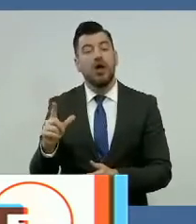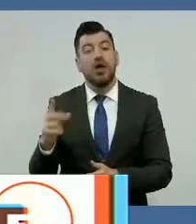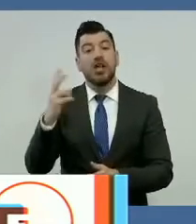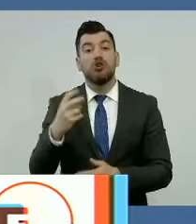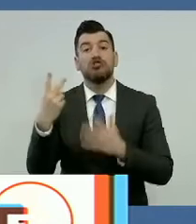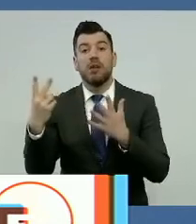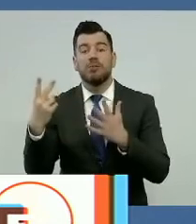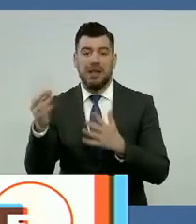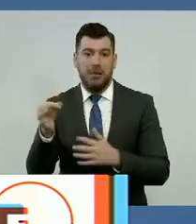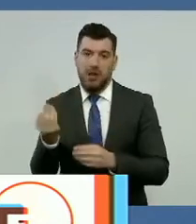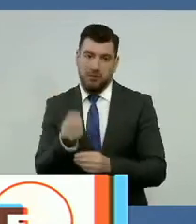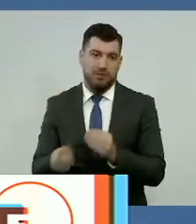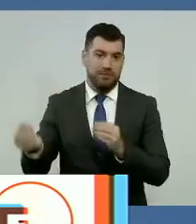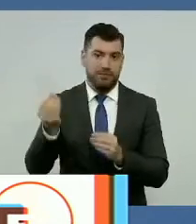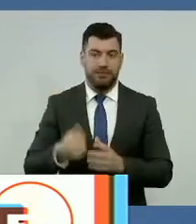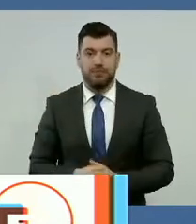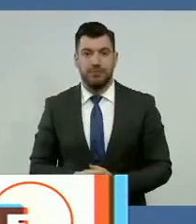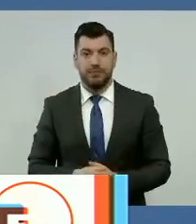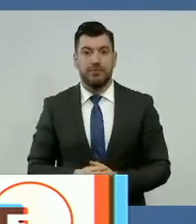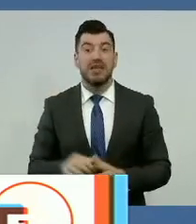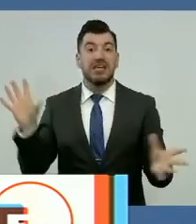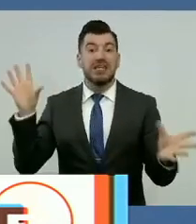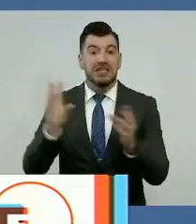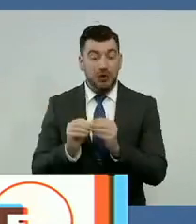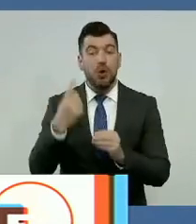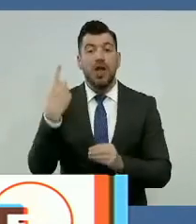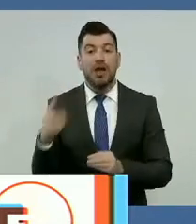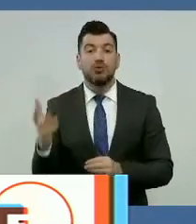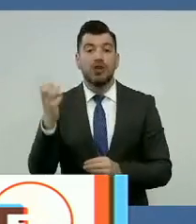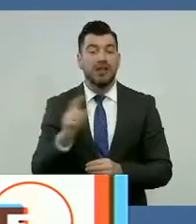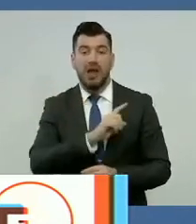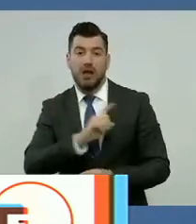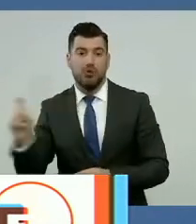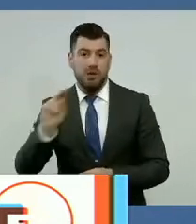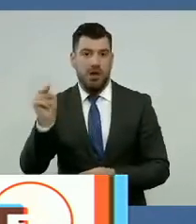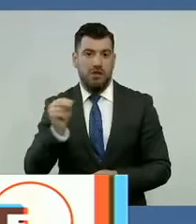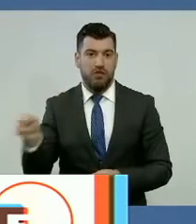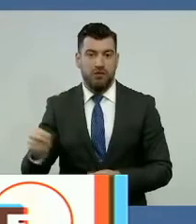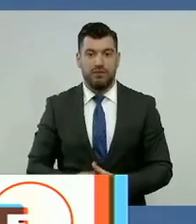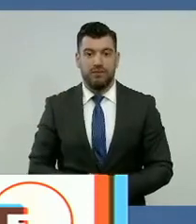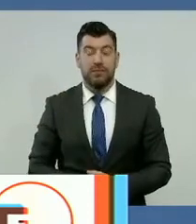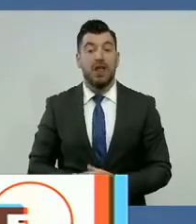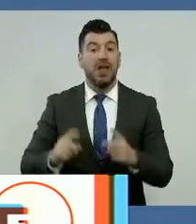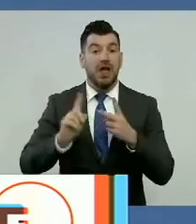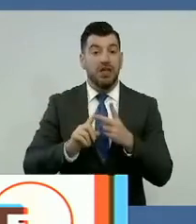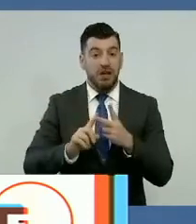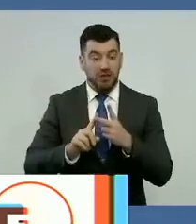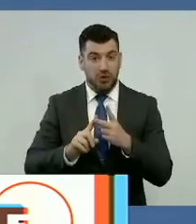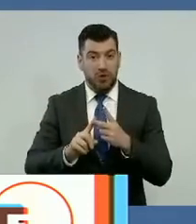της παρέμβασης ανέρχεται στα 130 εκατομμύρια ευρώ. Δεύτερον, επιδοτείται στην